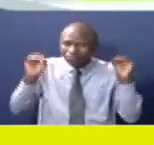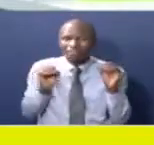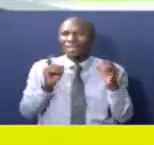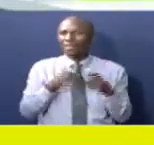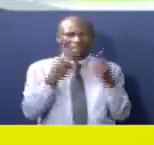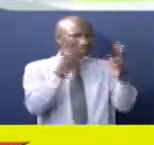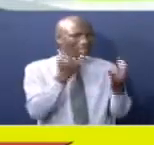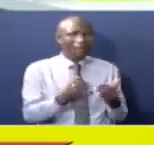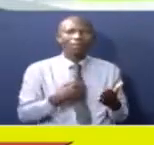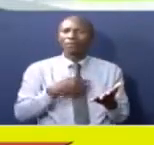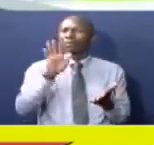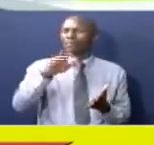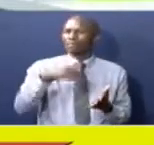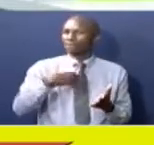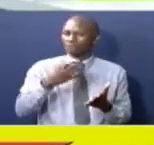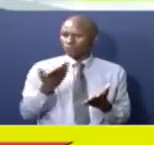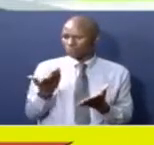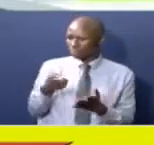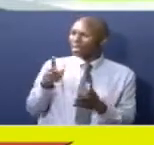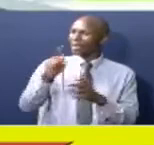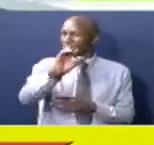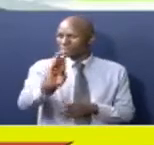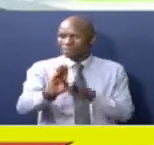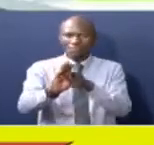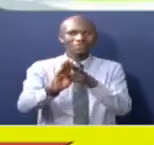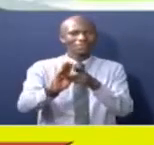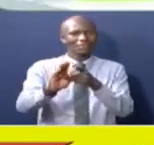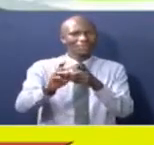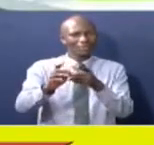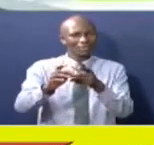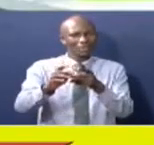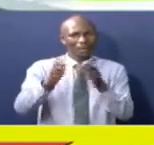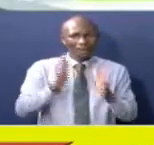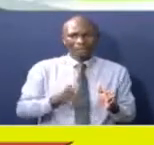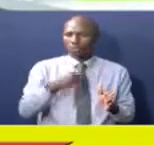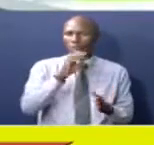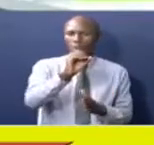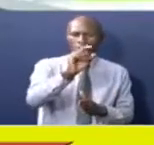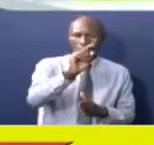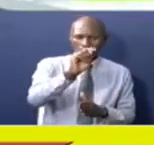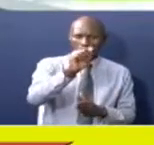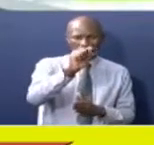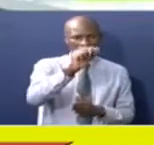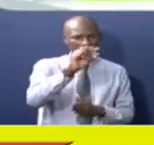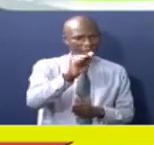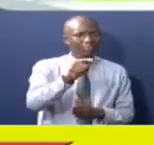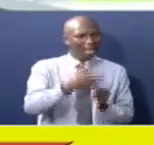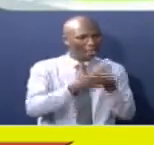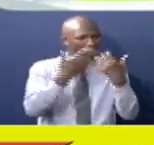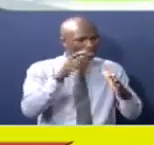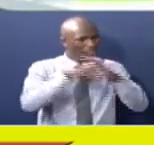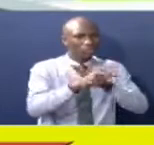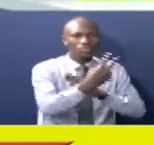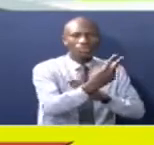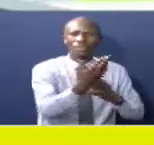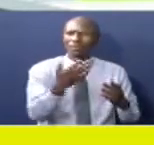tuwa sisi ya mudhanani wa ngalikoni ya KCB ni kana KCB mena mundu wita wa Otaga. Ulana hake umini wa manenga mbao isusili na nitu